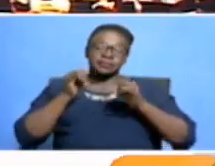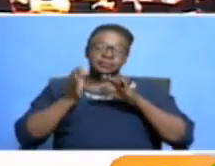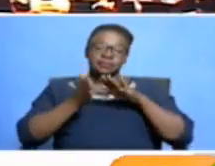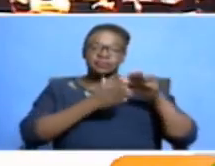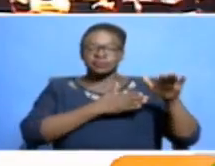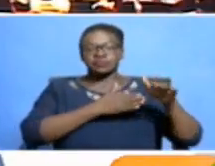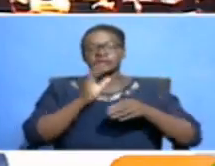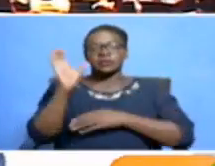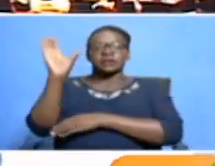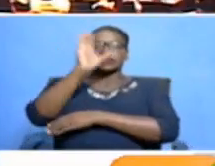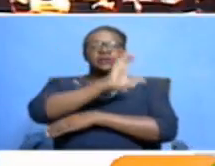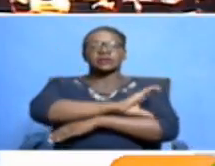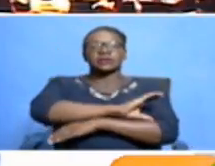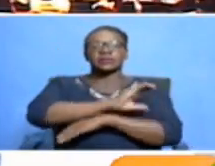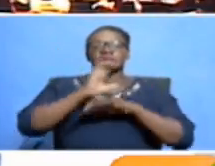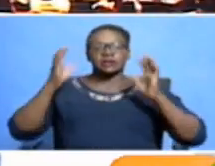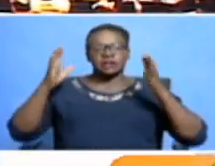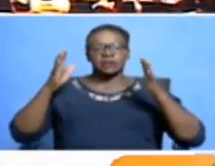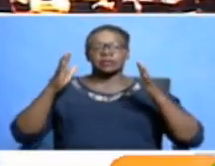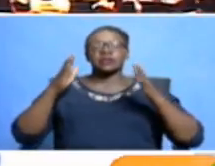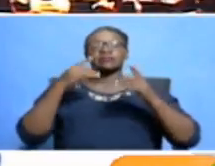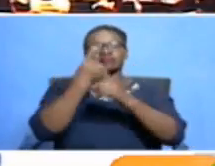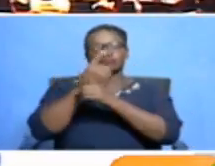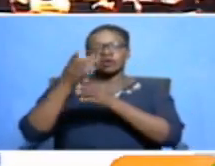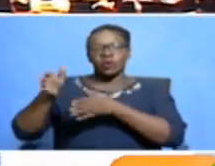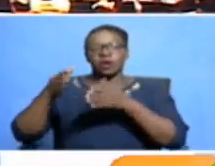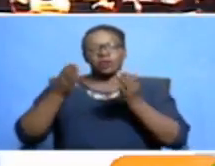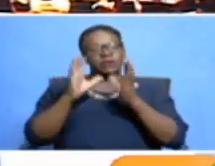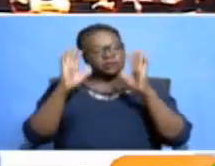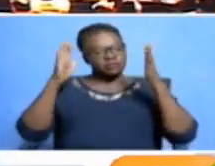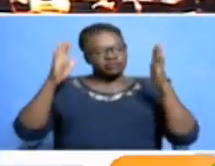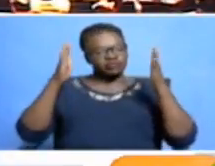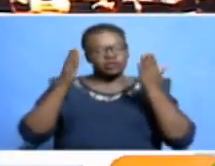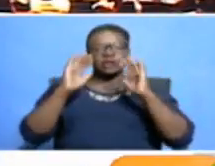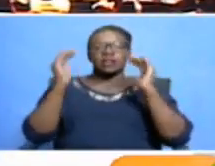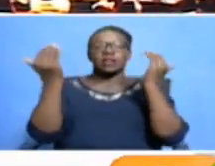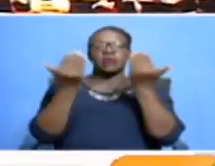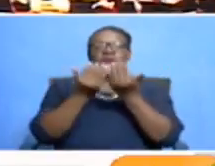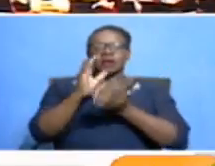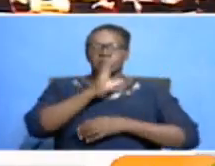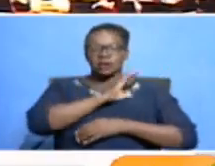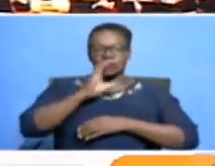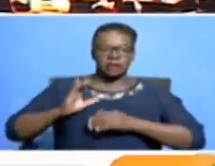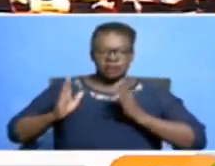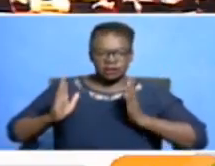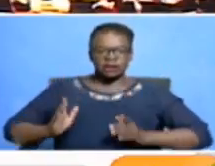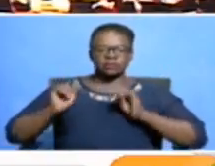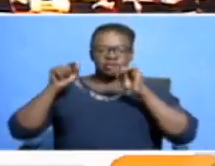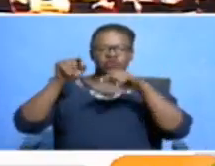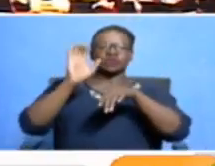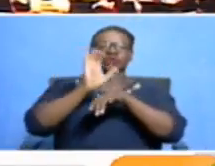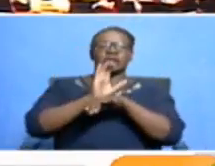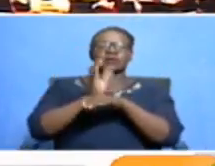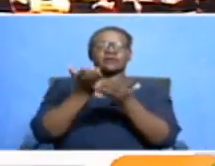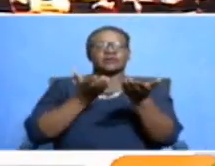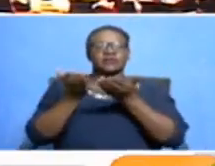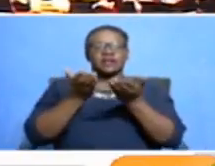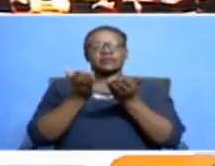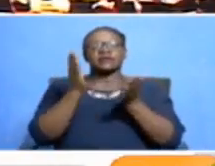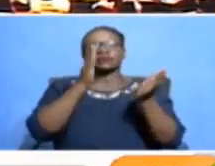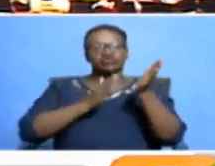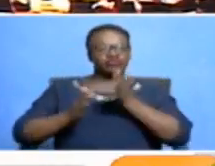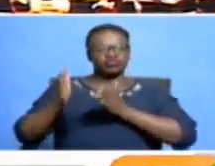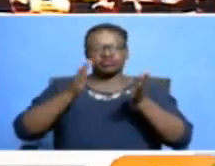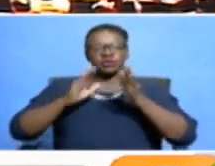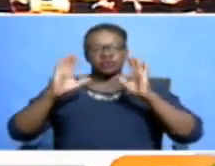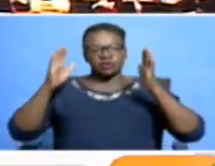Sikukuu ya Krismasi imeadhimishwa kwa njia tofauti kote ulimwenguni. Wakristo wakifika kanisani kwa ibada ambazo zilikuwa zimeandaliwa